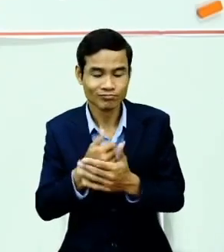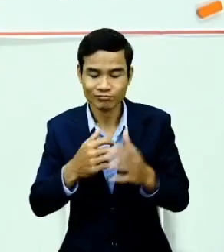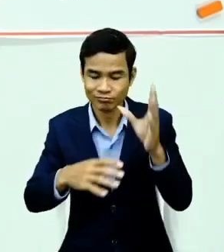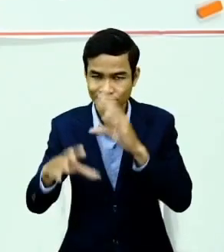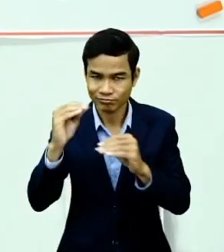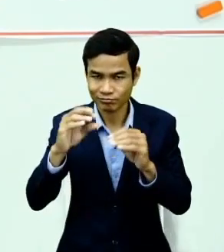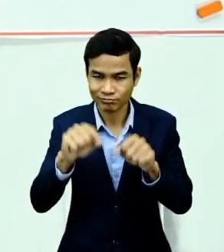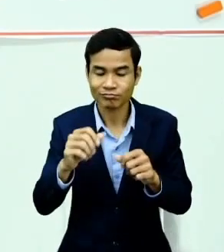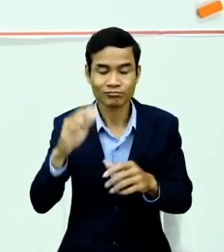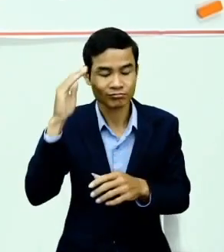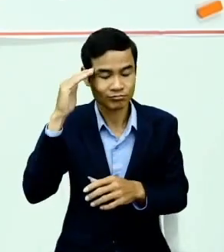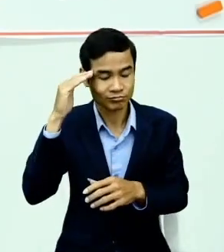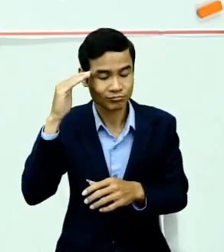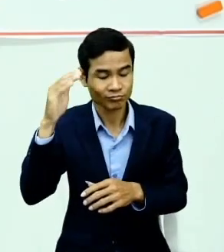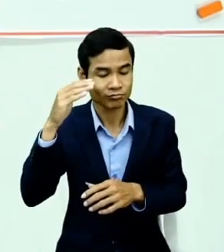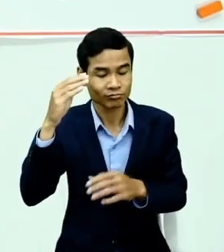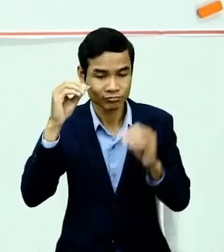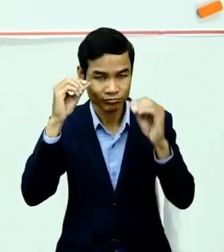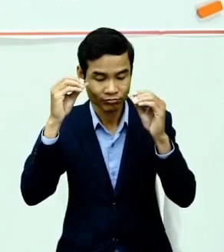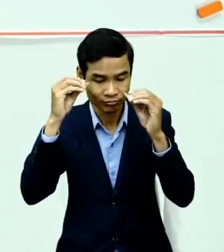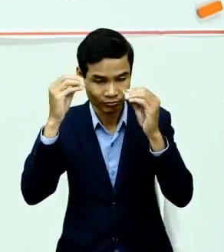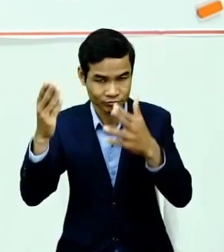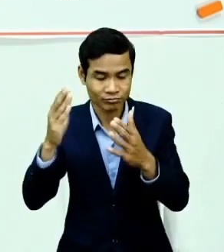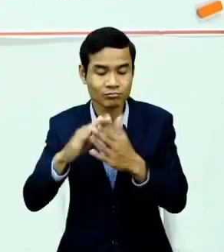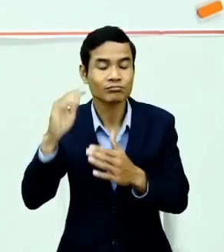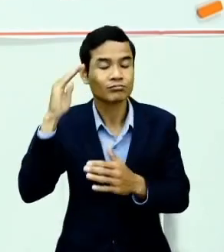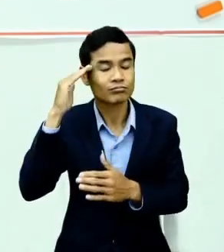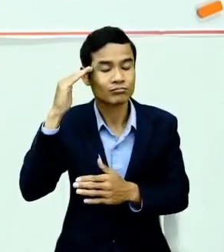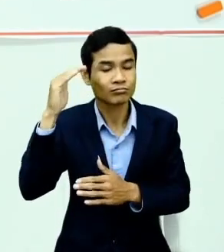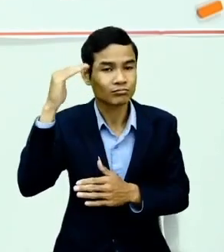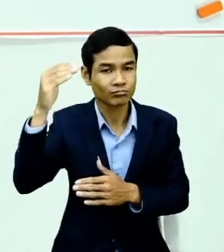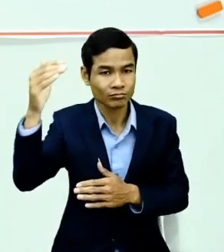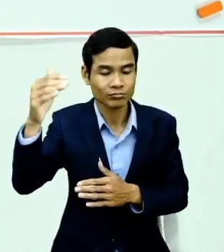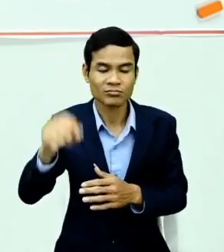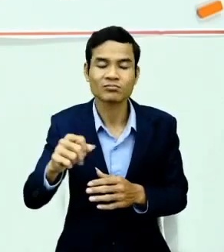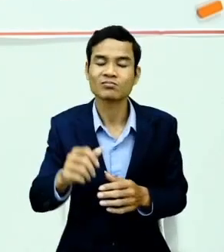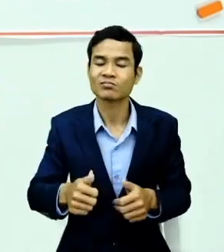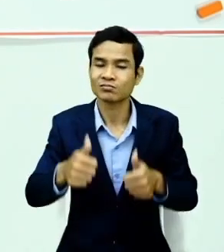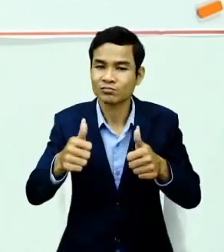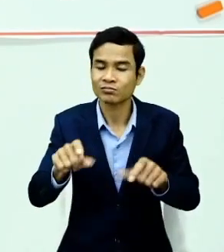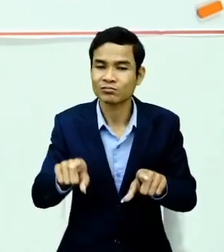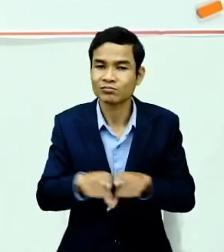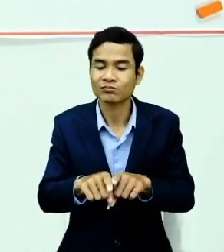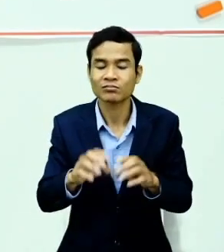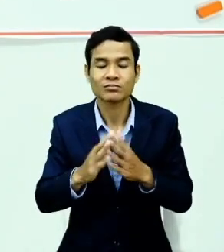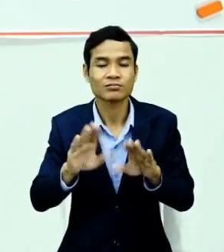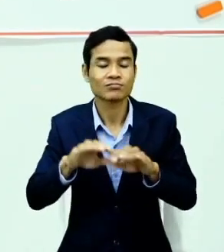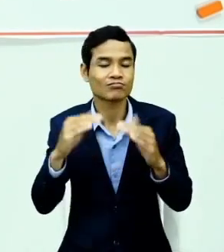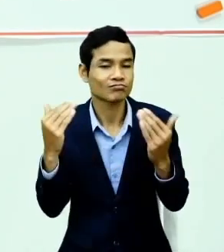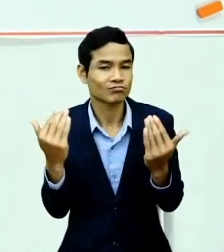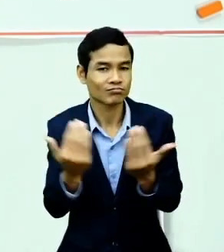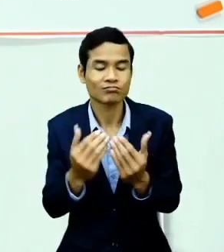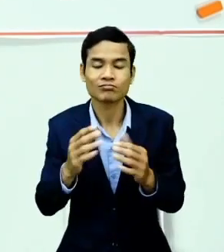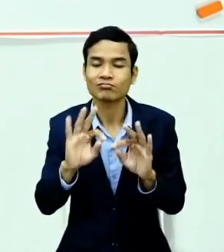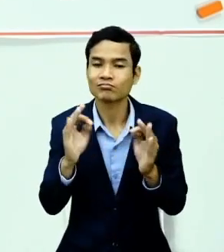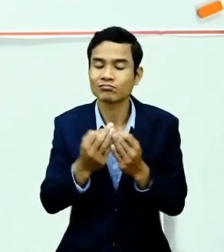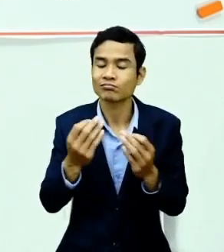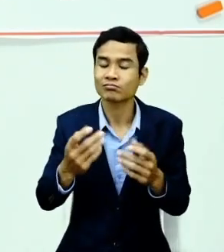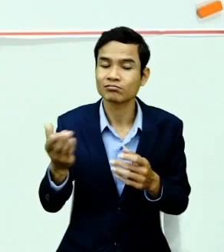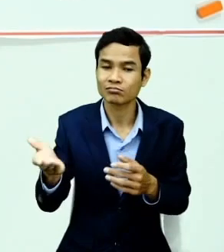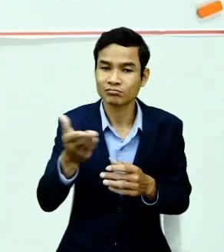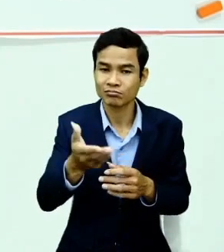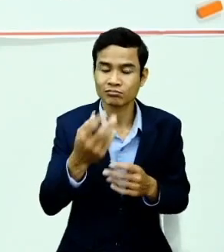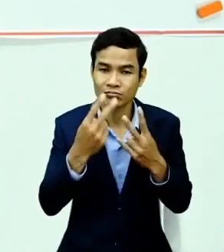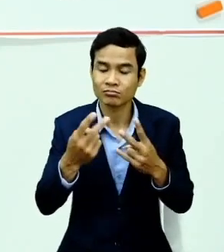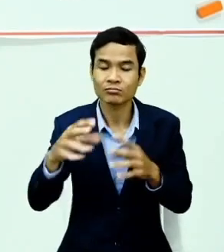bếp em miền là cột lọ chân nè tặng ọc nên đi hai cứ chia sẻ mà chết cửa xa mình chân con chà chân mới tới sẽ cầm một hiệp bộ quát